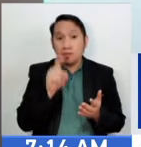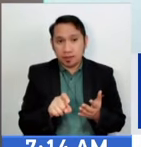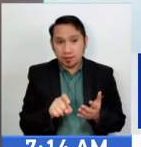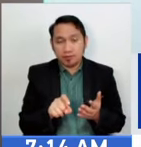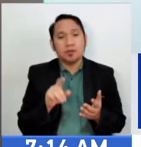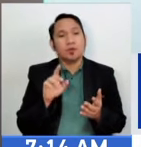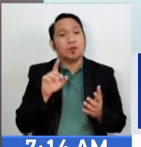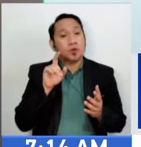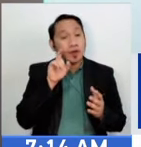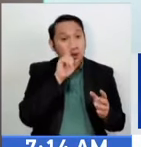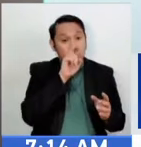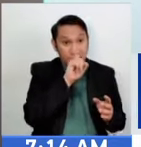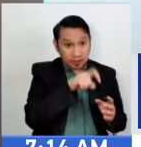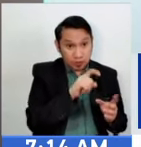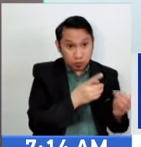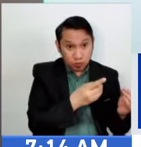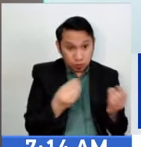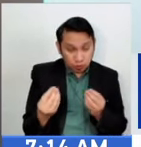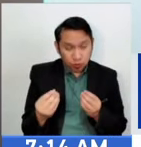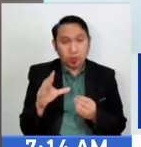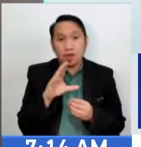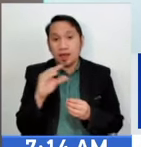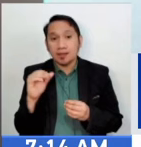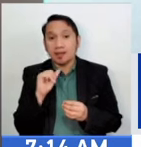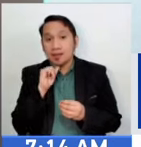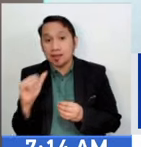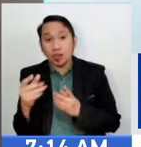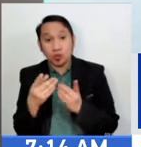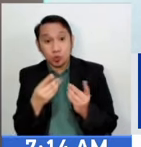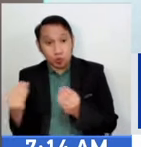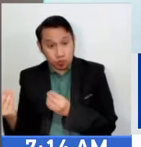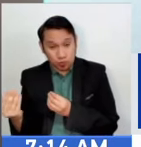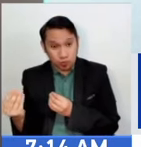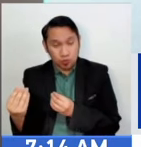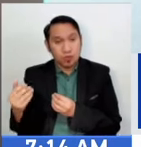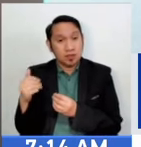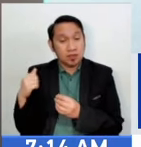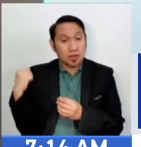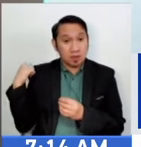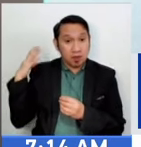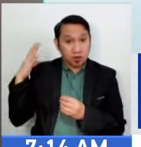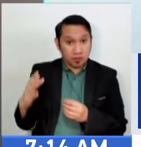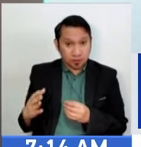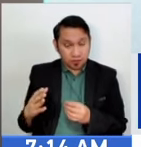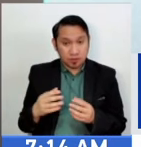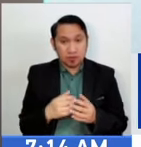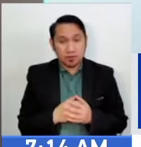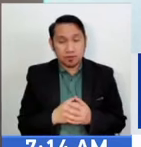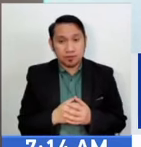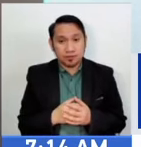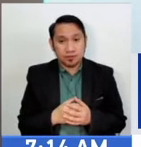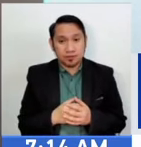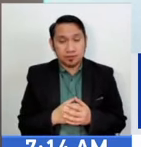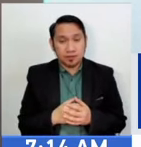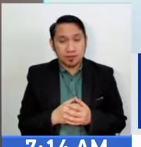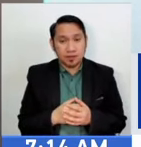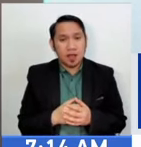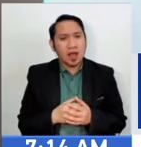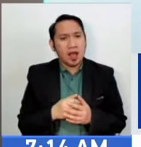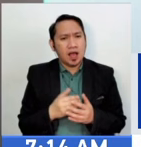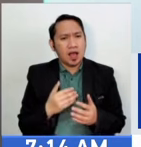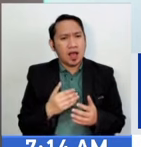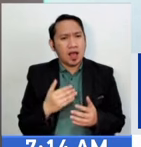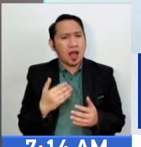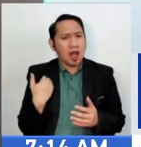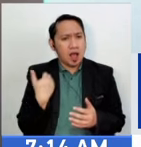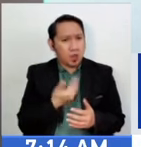ng mga chair designate ng mga SUC boards. So ang aming requirement ay